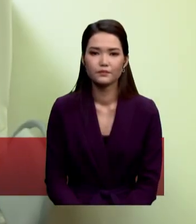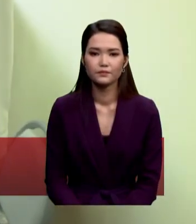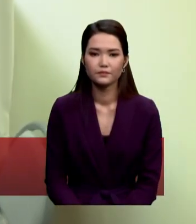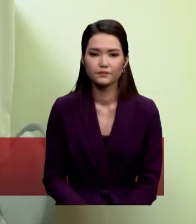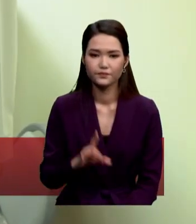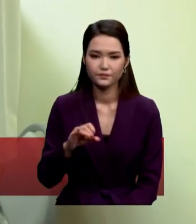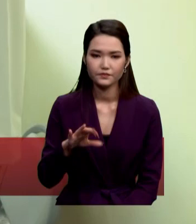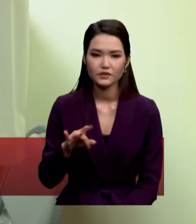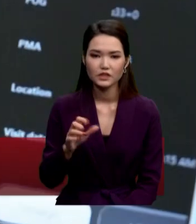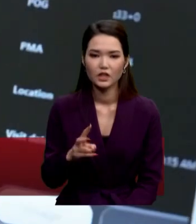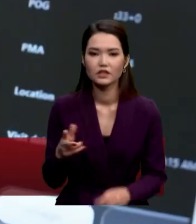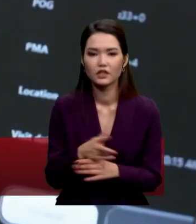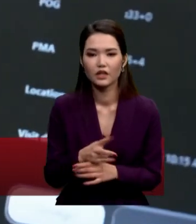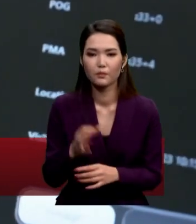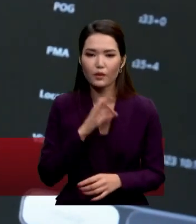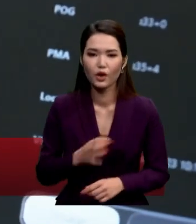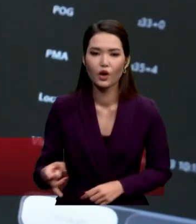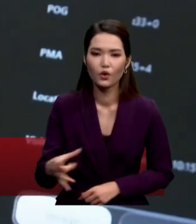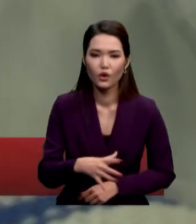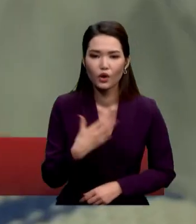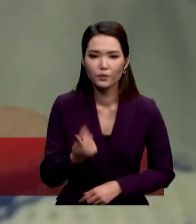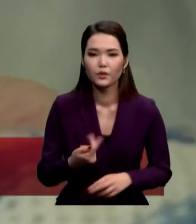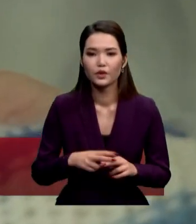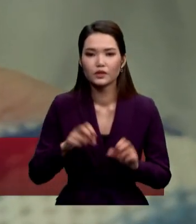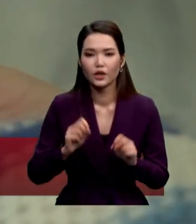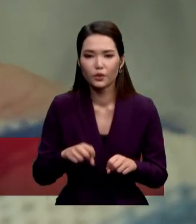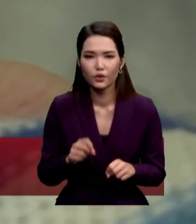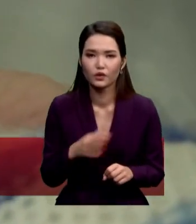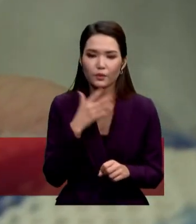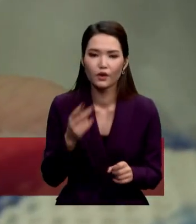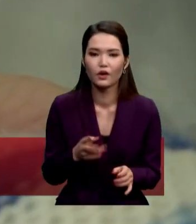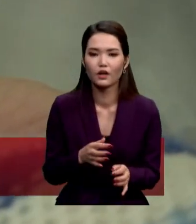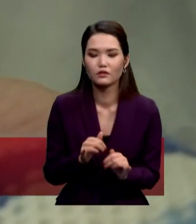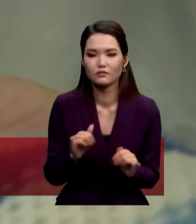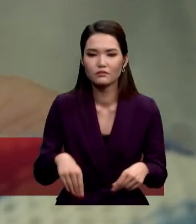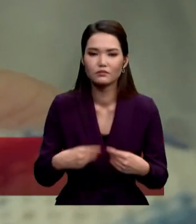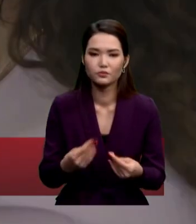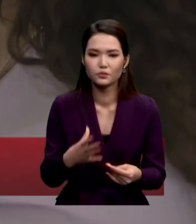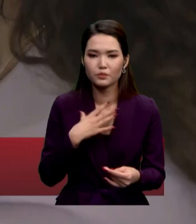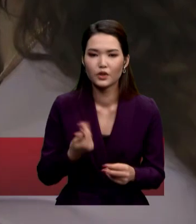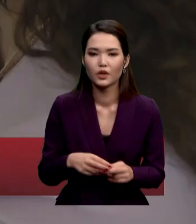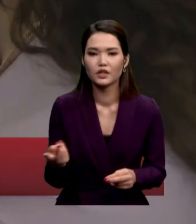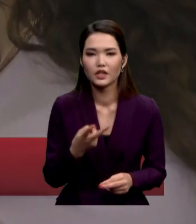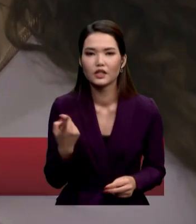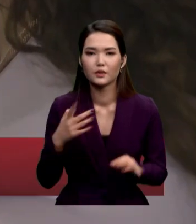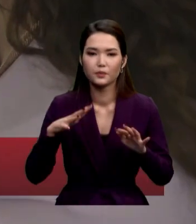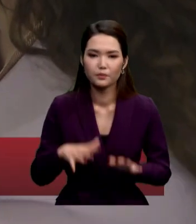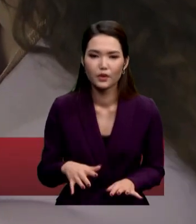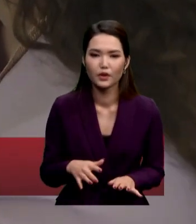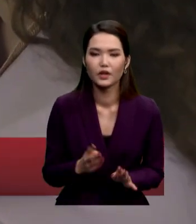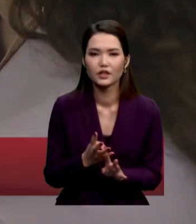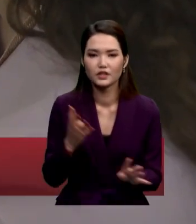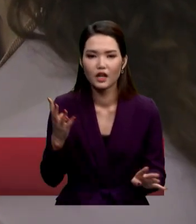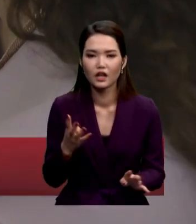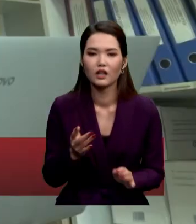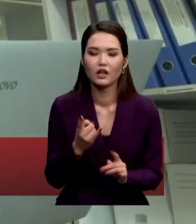Ренеталды камера облыстық перинеталды орталыққа орнатылғаннан кейін онда 15 бала тексерілді. Олардың екеуінде бірінші сатыдағы шала